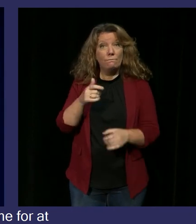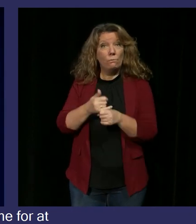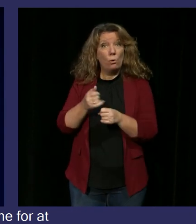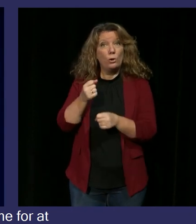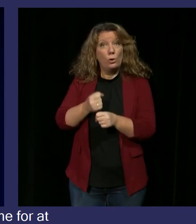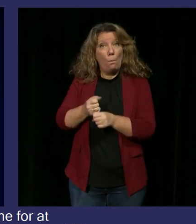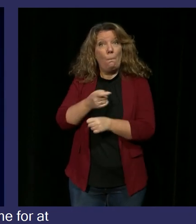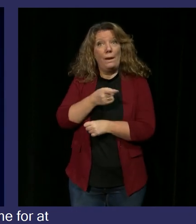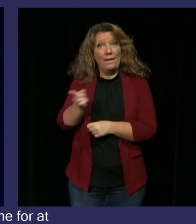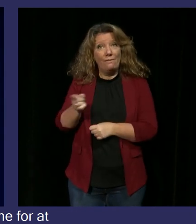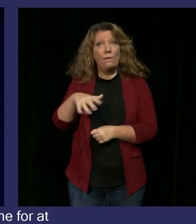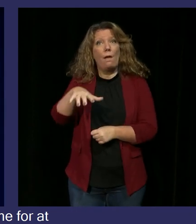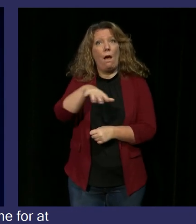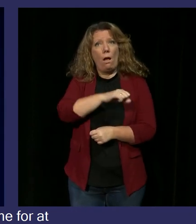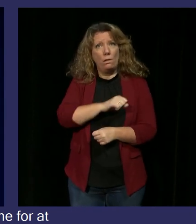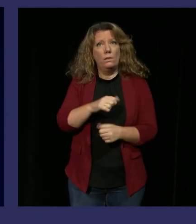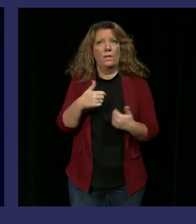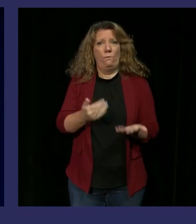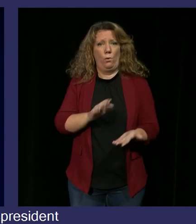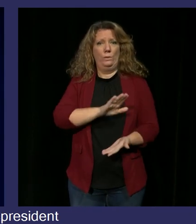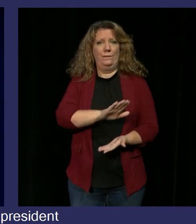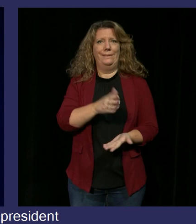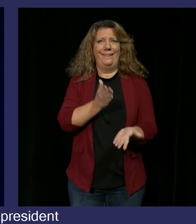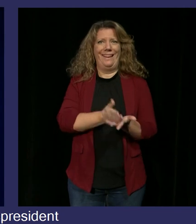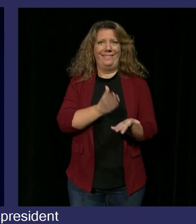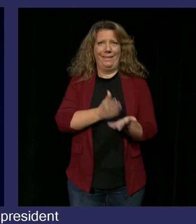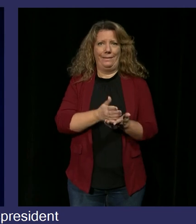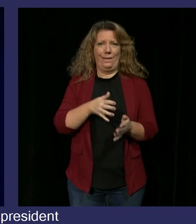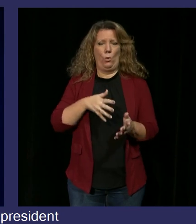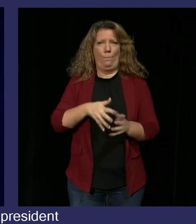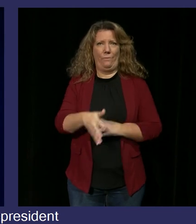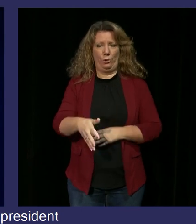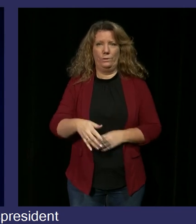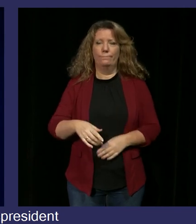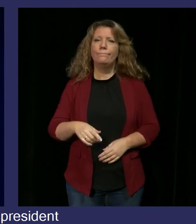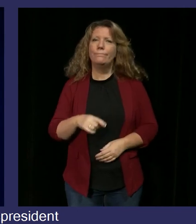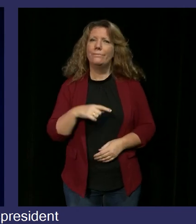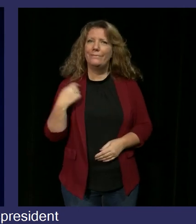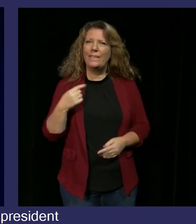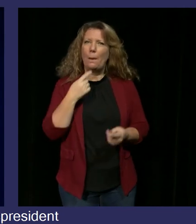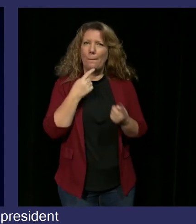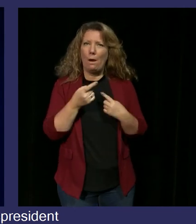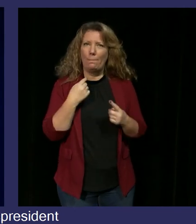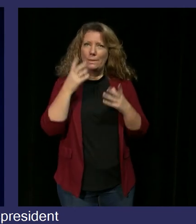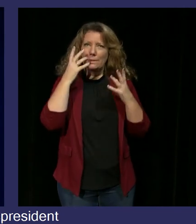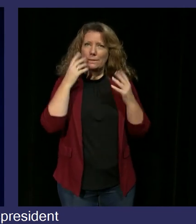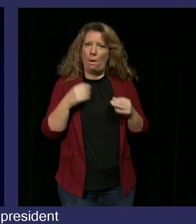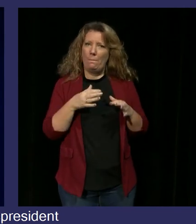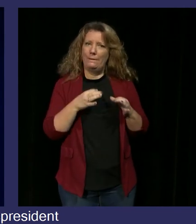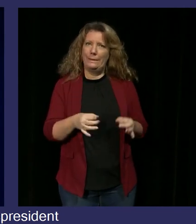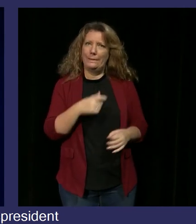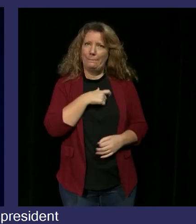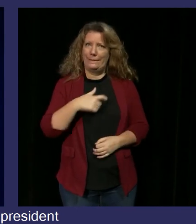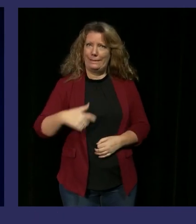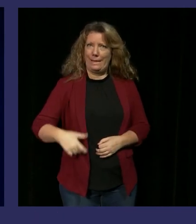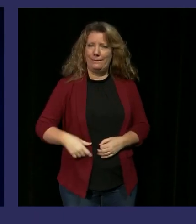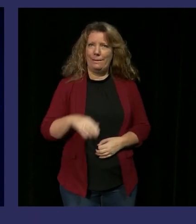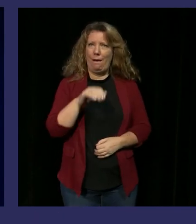få rettighetene sine oppfylt? Vi har tatt en prat med sametingspresident Aili Keskitalo